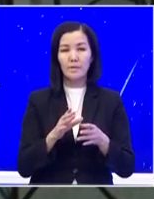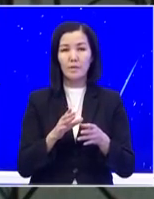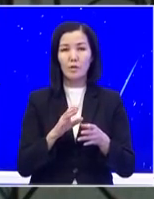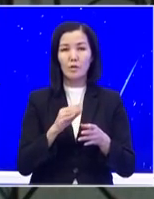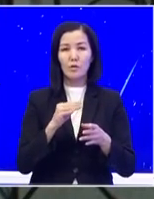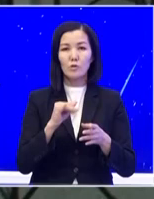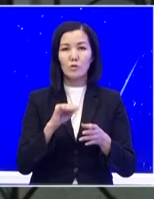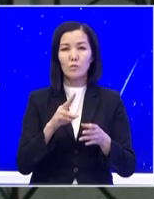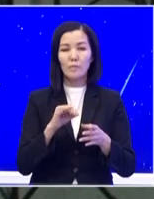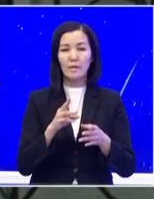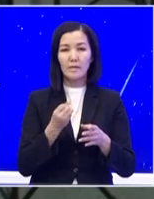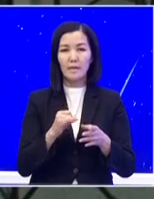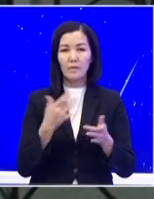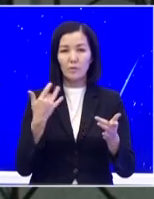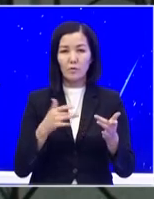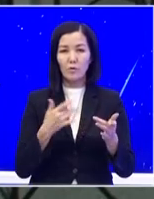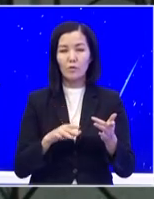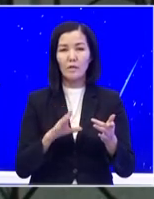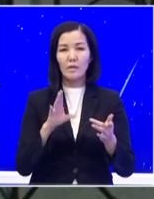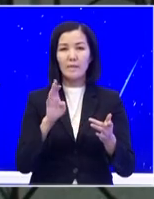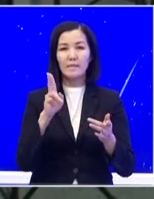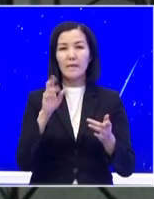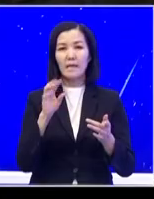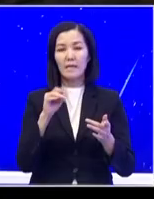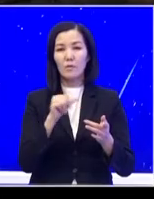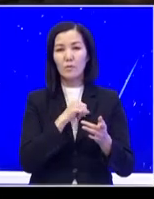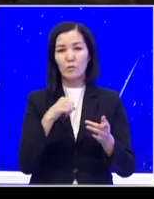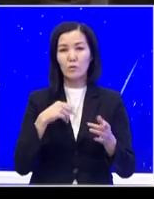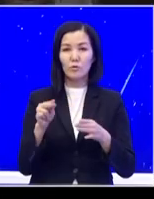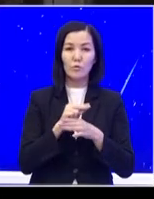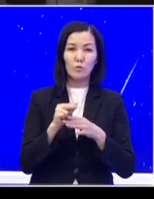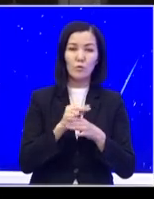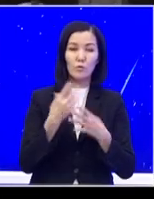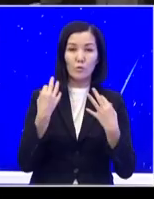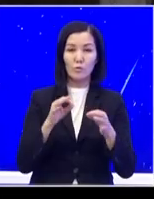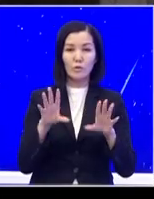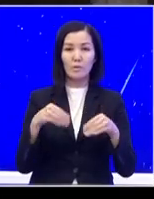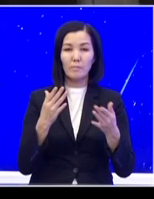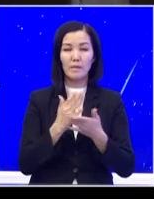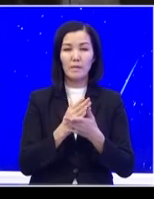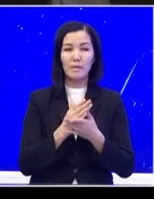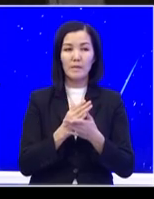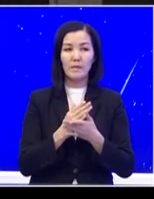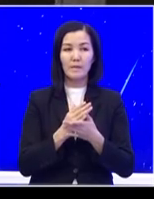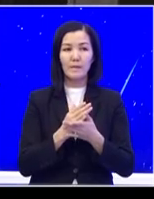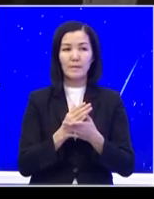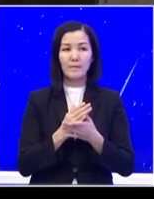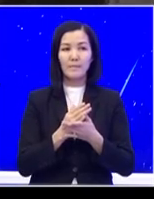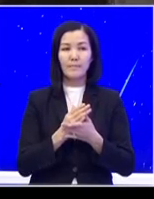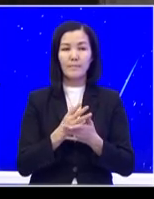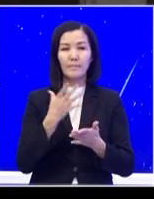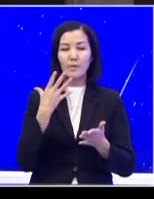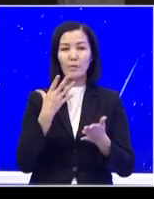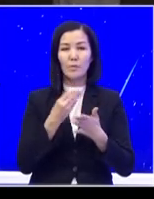өзгертуге, жөндеуге деп жаңағы сөйтіп қоятын соны. Жан жағыма қарауға үлгермей көп, өз